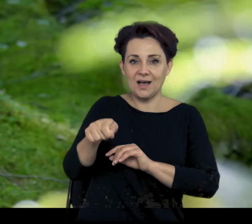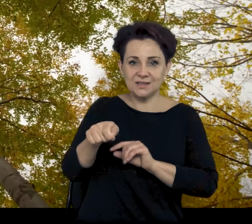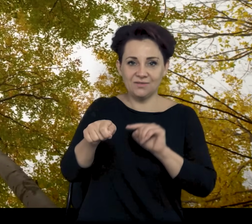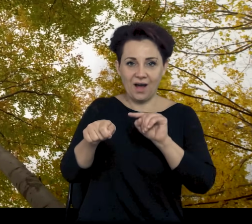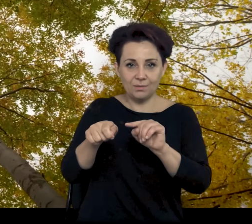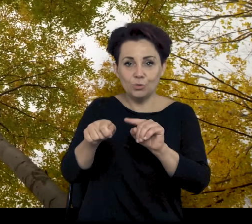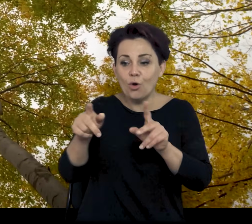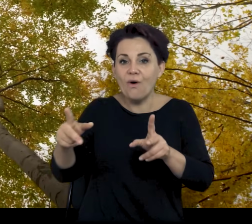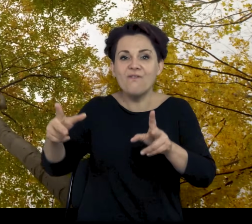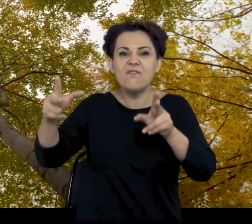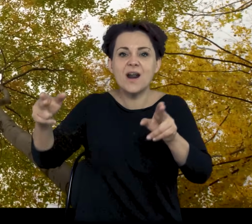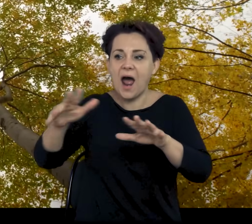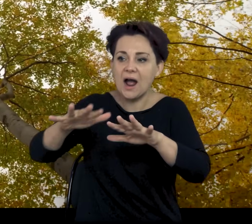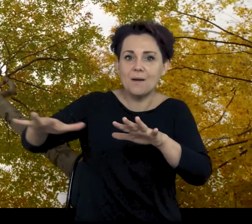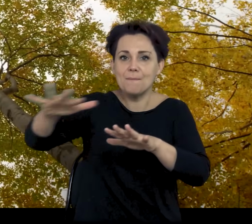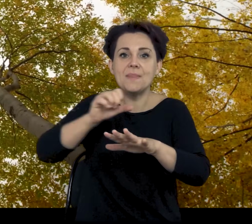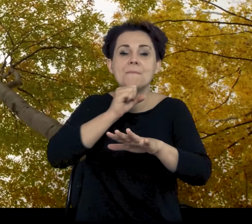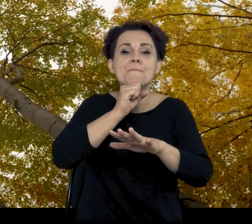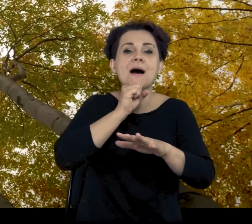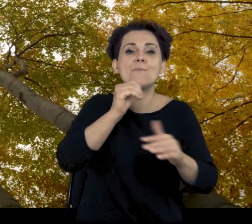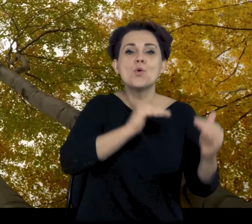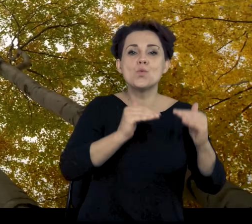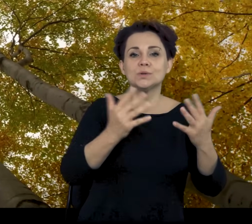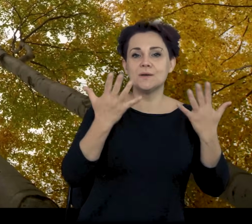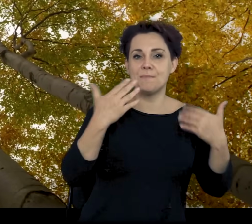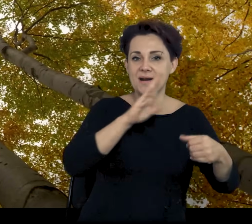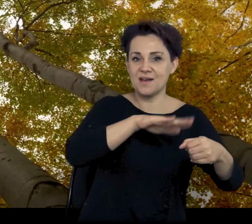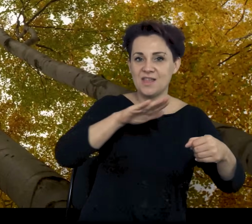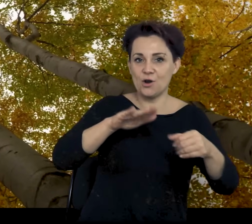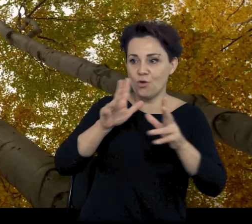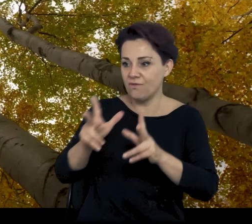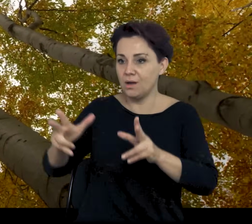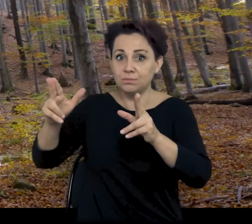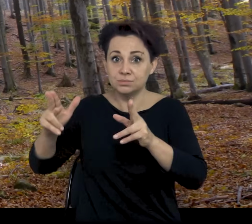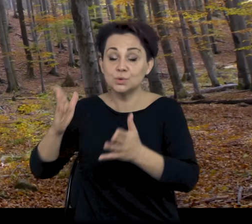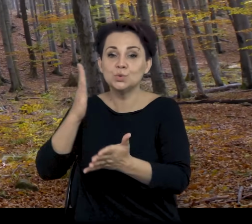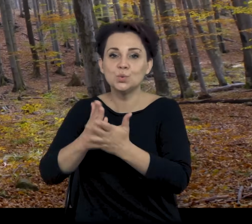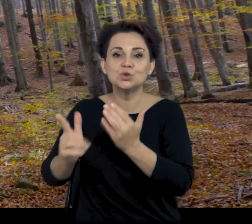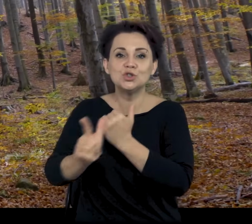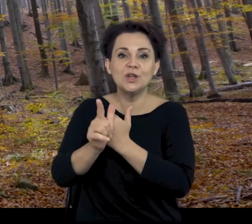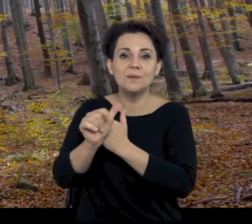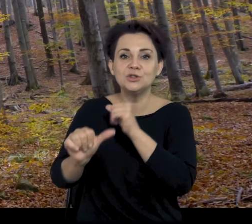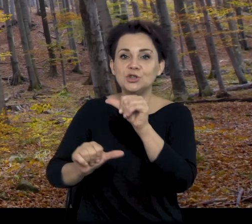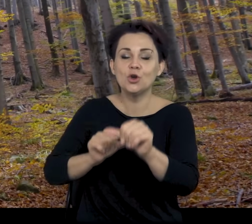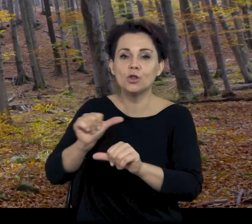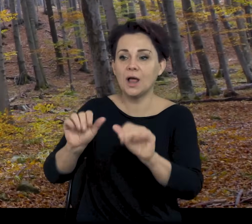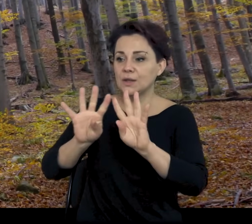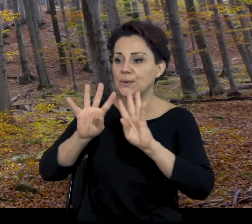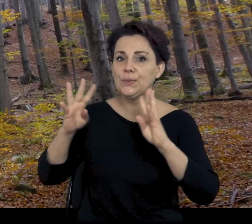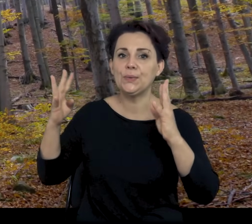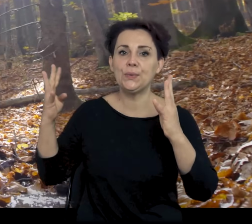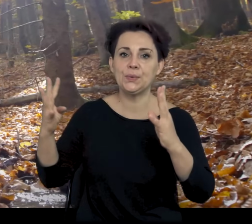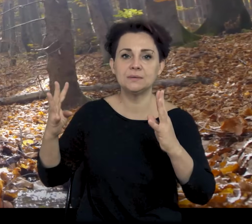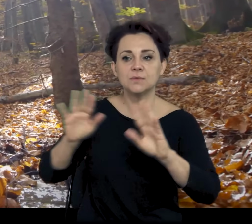jednego z fragmentów Babiogórskiego Parku Narodowego. Fragmentu, który od 70 lat jest objęty tak